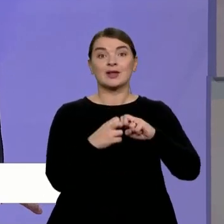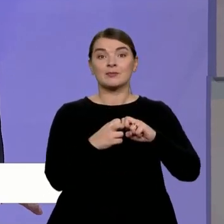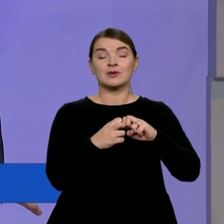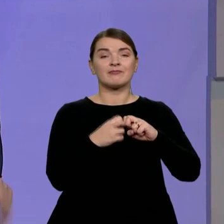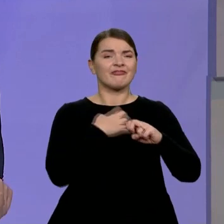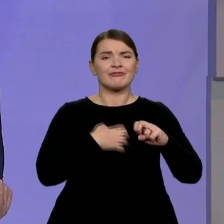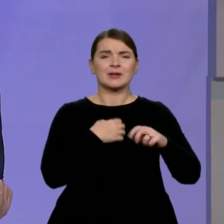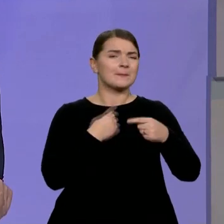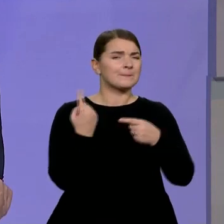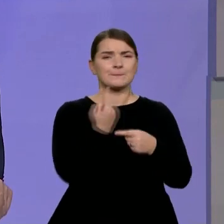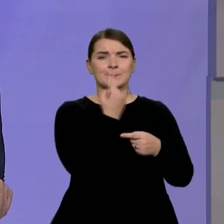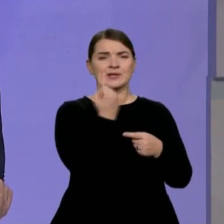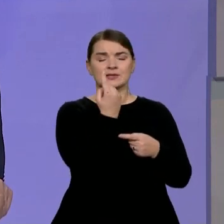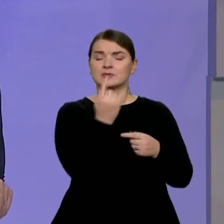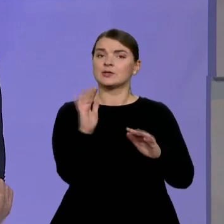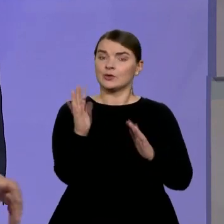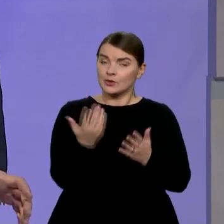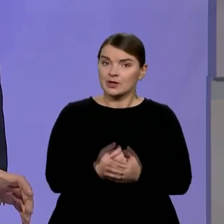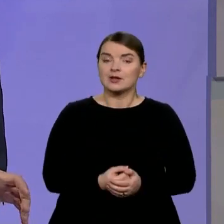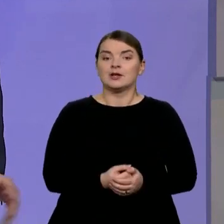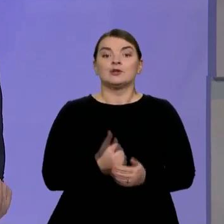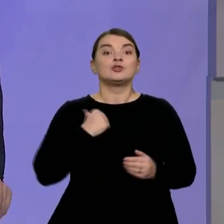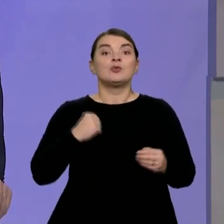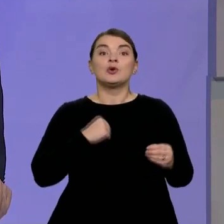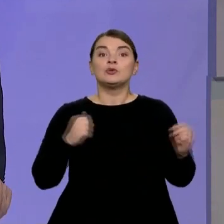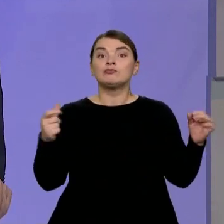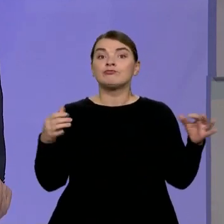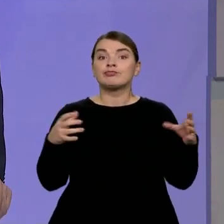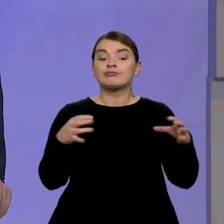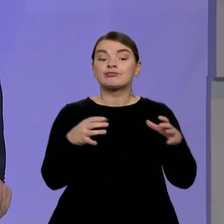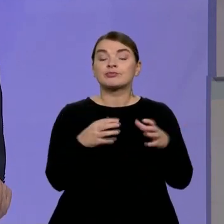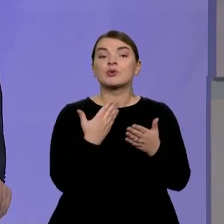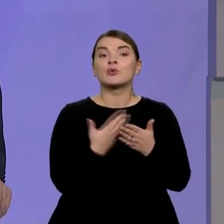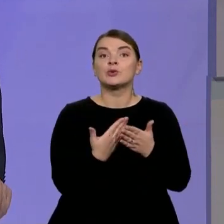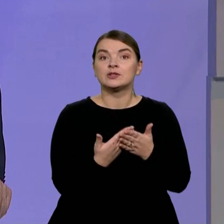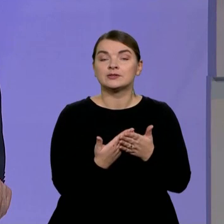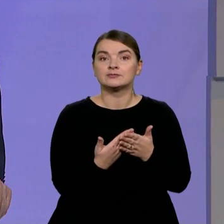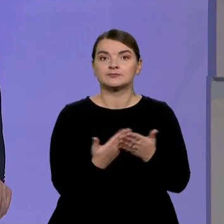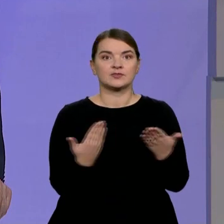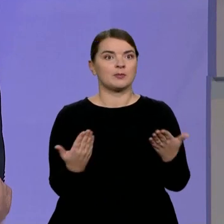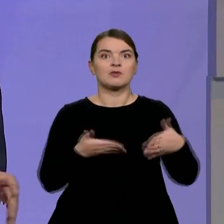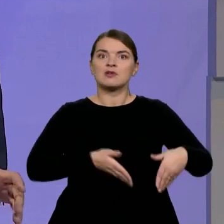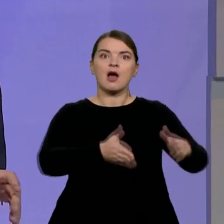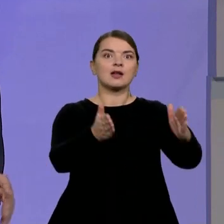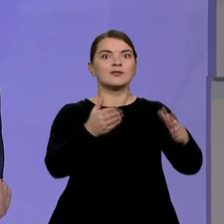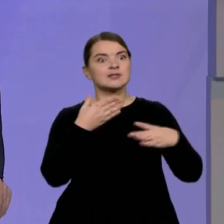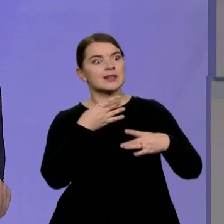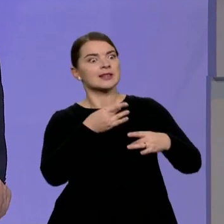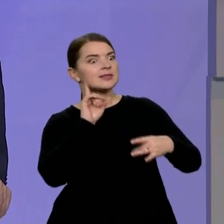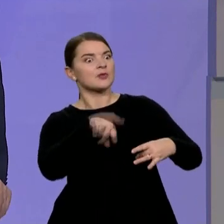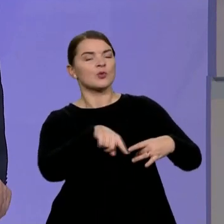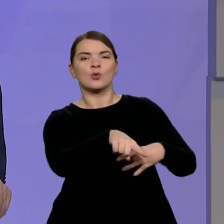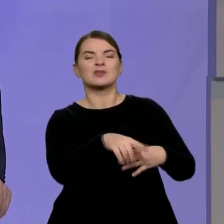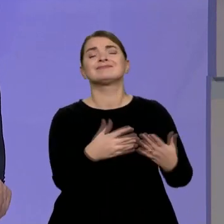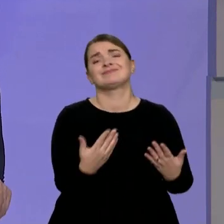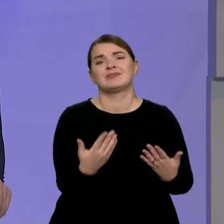vienas, kodėl sumažėjo žmonių ir kodėl nėra, sakykime, tos bulvaras toks patrauklus. Tai problema numeris vienas